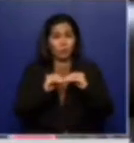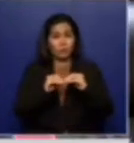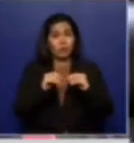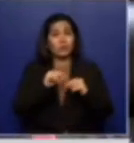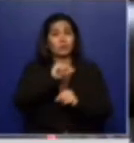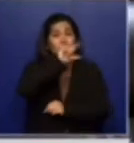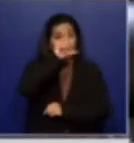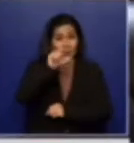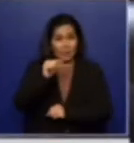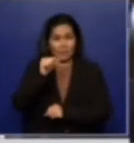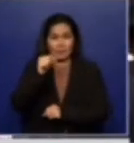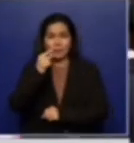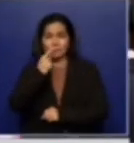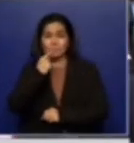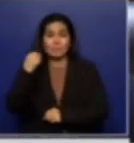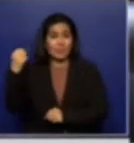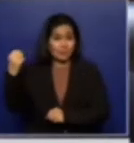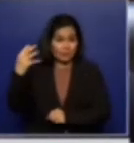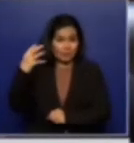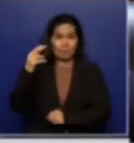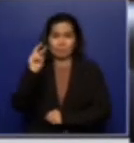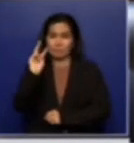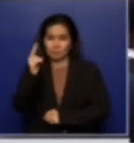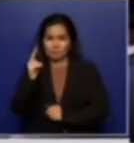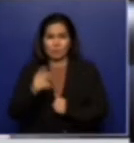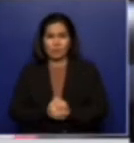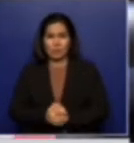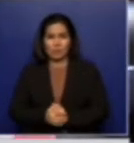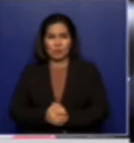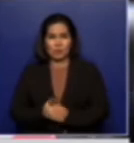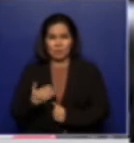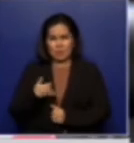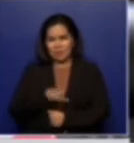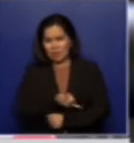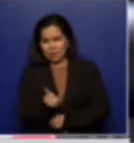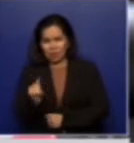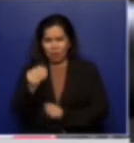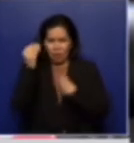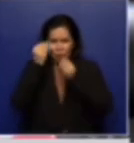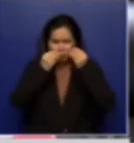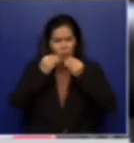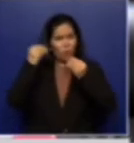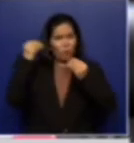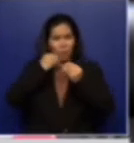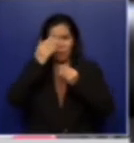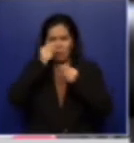ท่านประธานที่เคารพครับผมเดินกับท่านสสวันอยู่บำรุงหลงอยู่เป็นประจำมันกว้างมาก